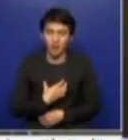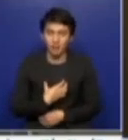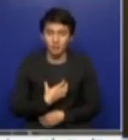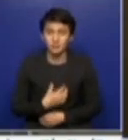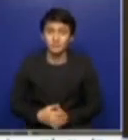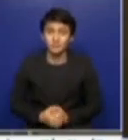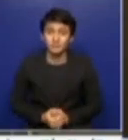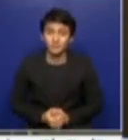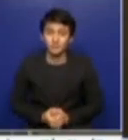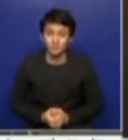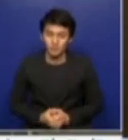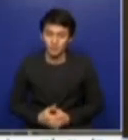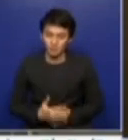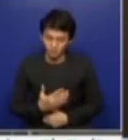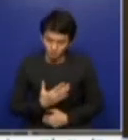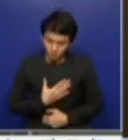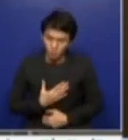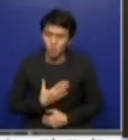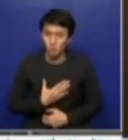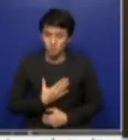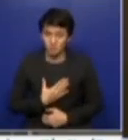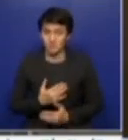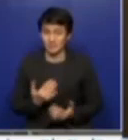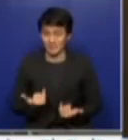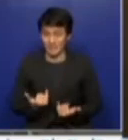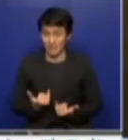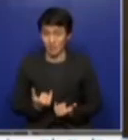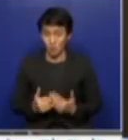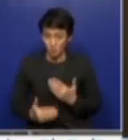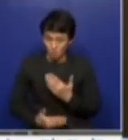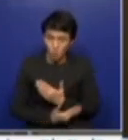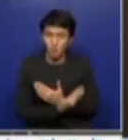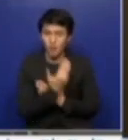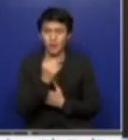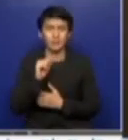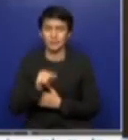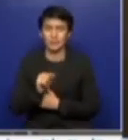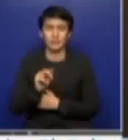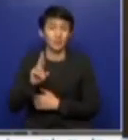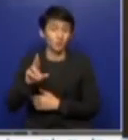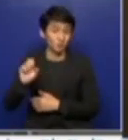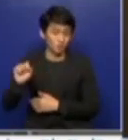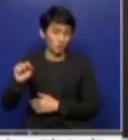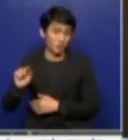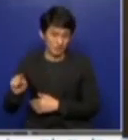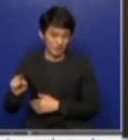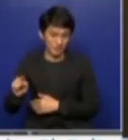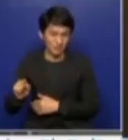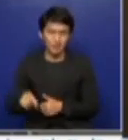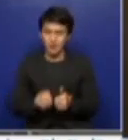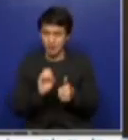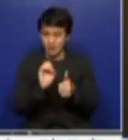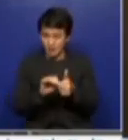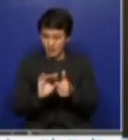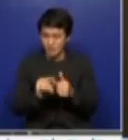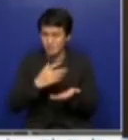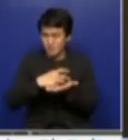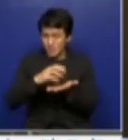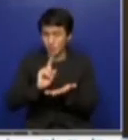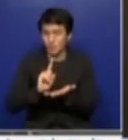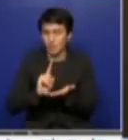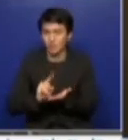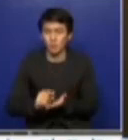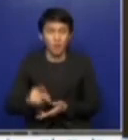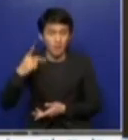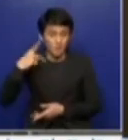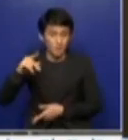ระผมจึงขออาศัยเวทีรัฐสภาแห่งนี้ชี้ให้เห็นว่าพลเอกประยุทธ์นั่นแหละ